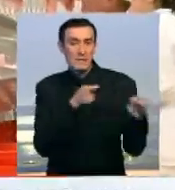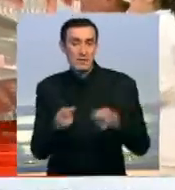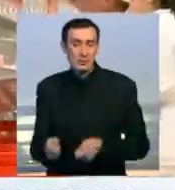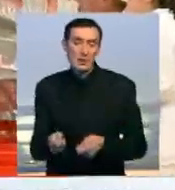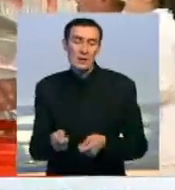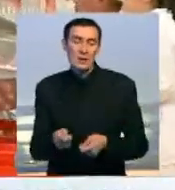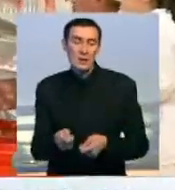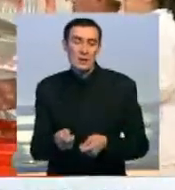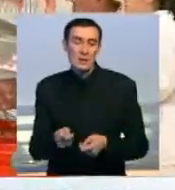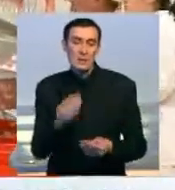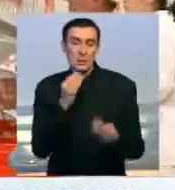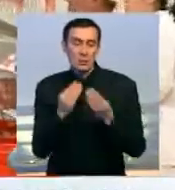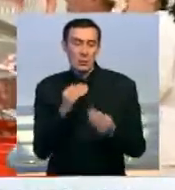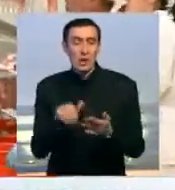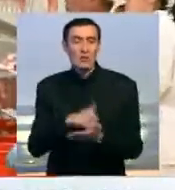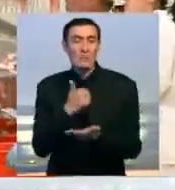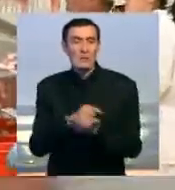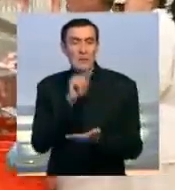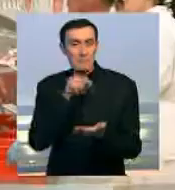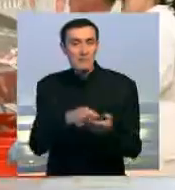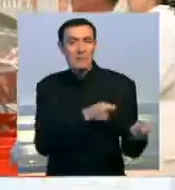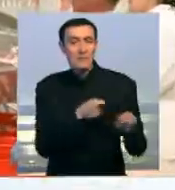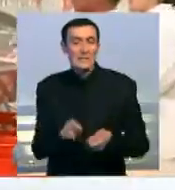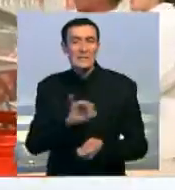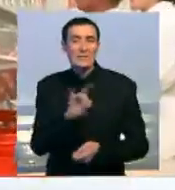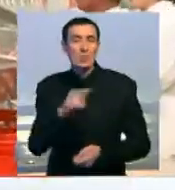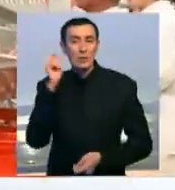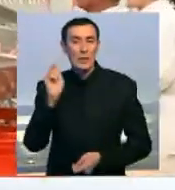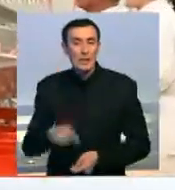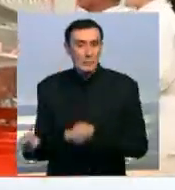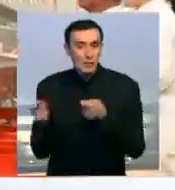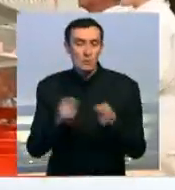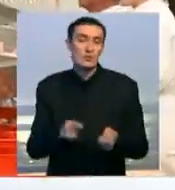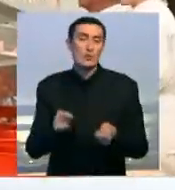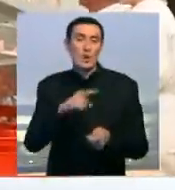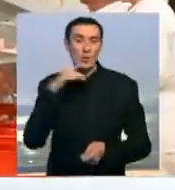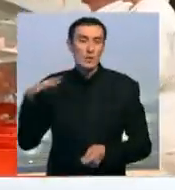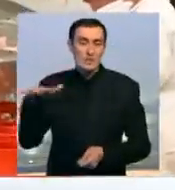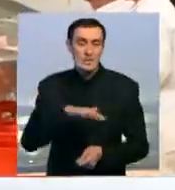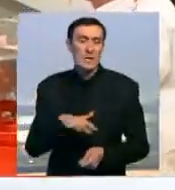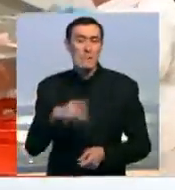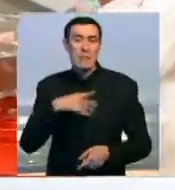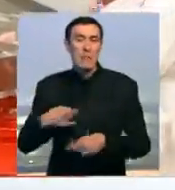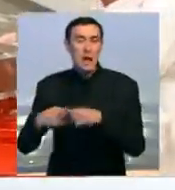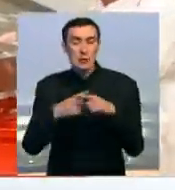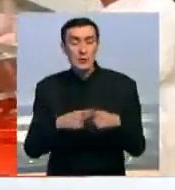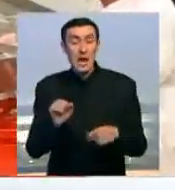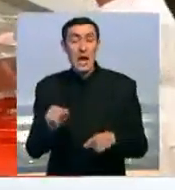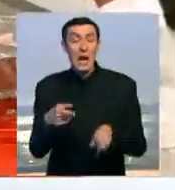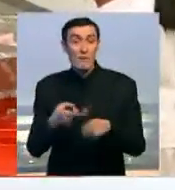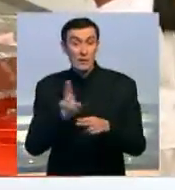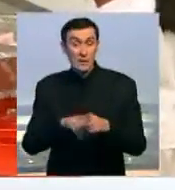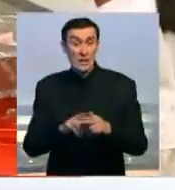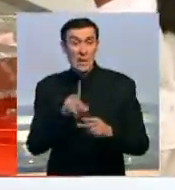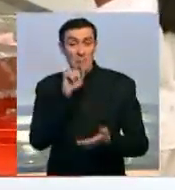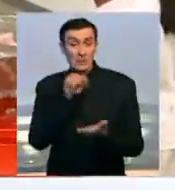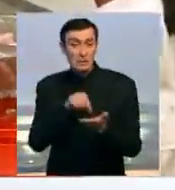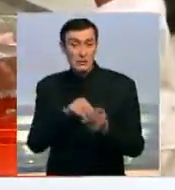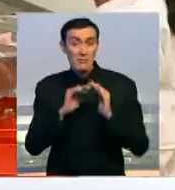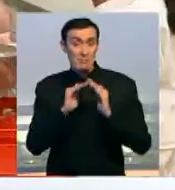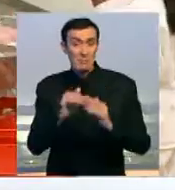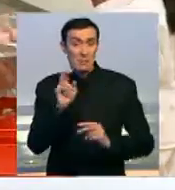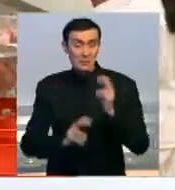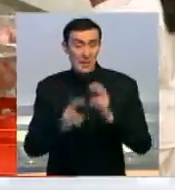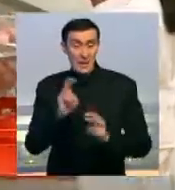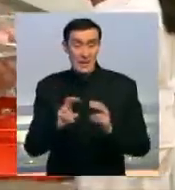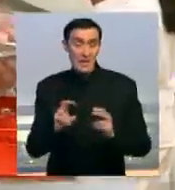Сегодня основная доля куриного мяса ввозится в регион из Украины, России и Белоруссии. Открытие этого крупного птицеводческого предприятия